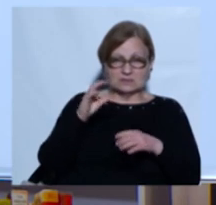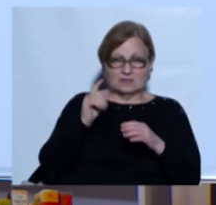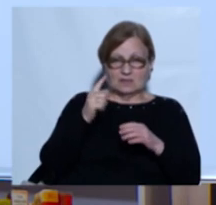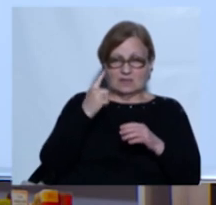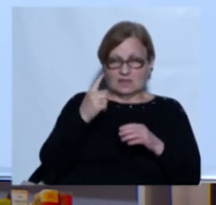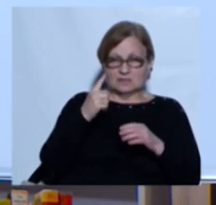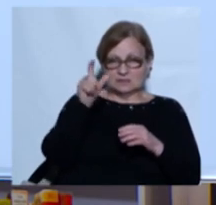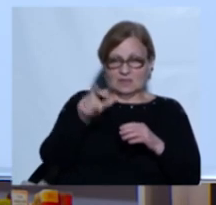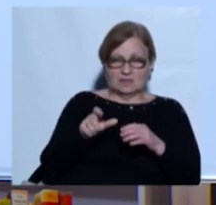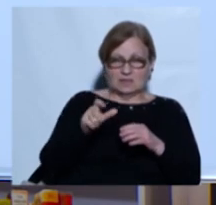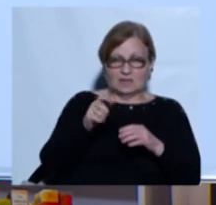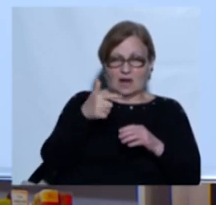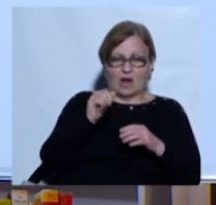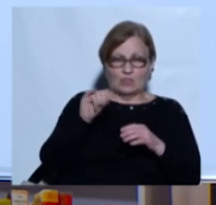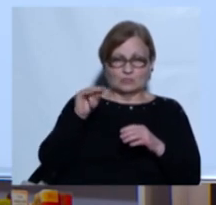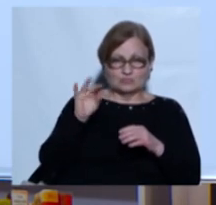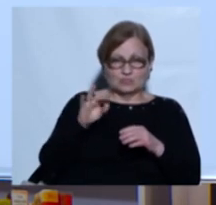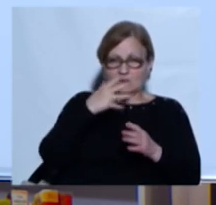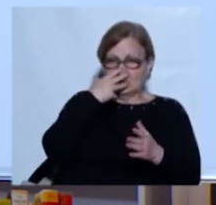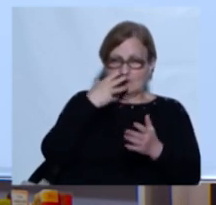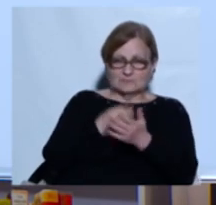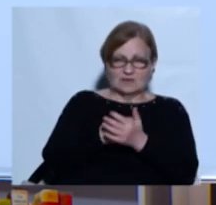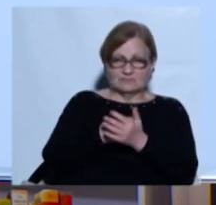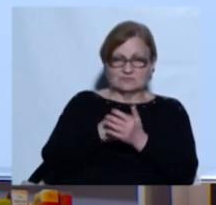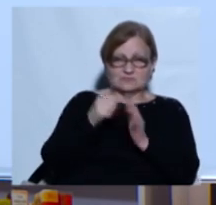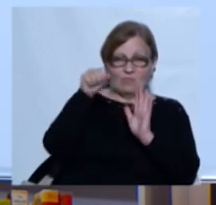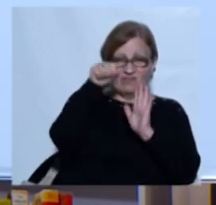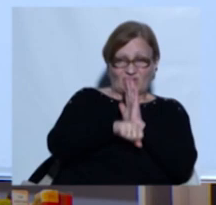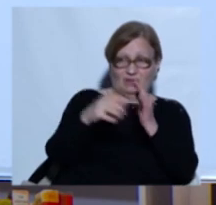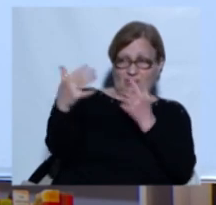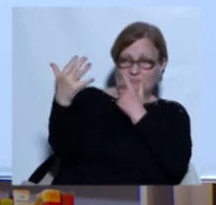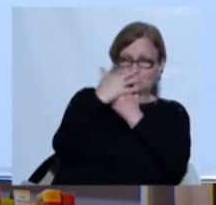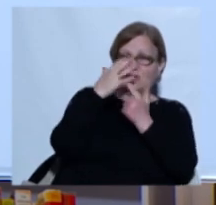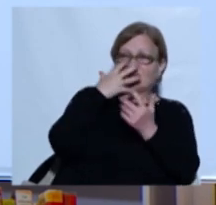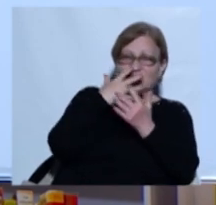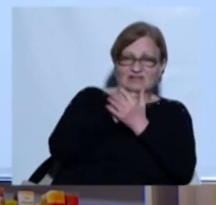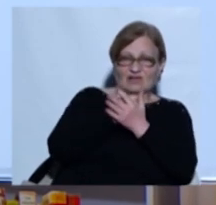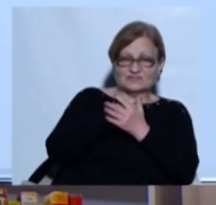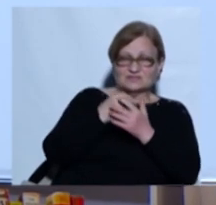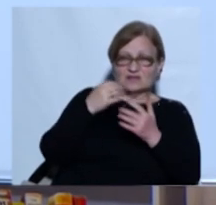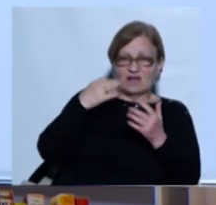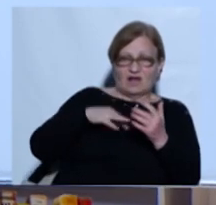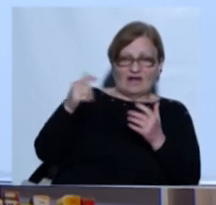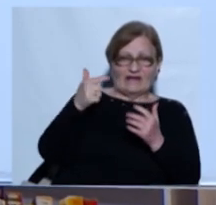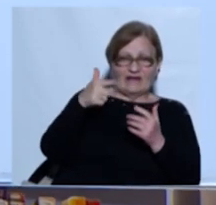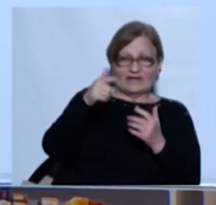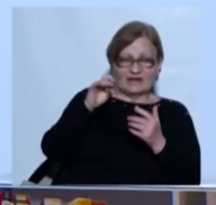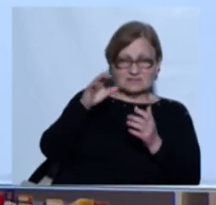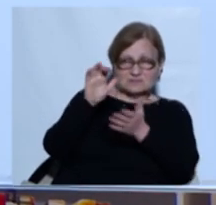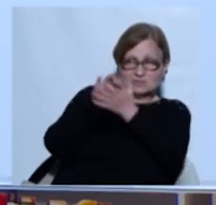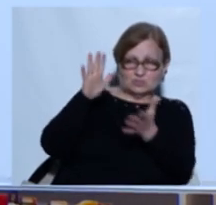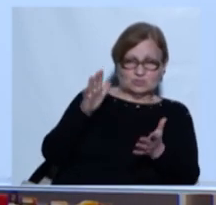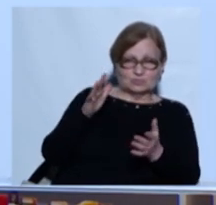ერთ-ერთი პიროვნება, რომელიც თავის მკვლელებში თავის გერს იცნობს, ხო? აი იგივე ისტორია მეორდება. ოღონდ